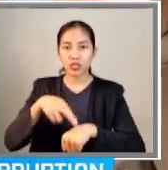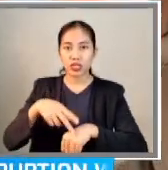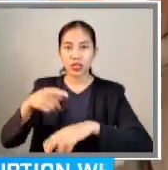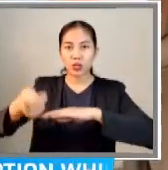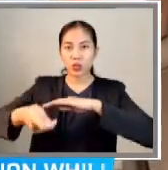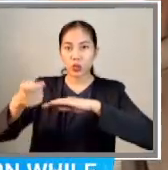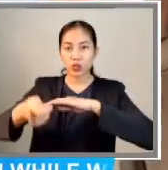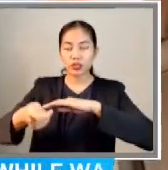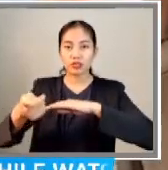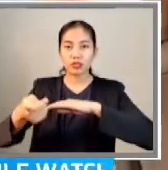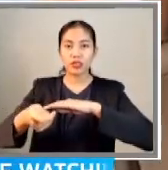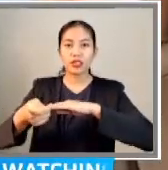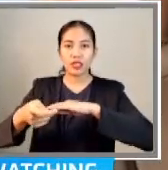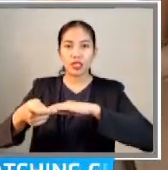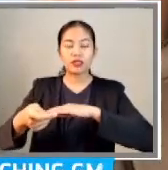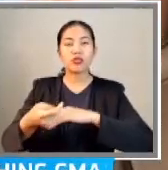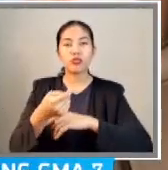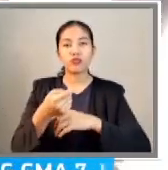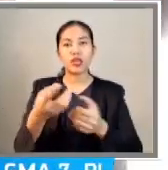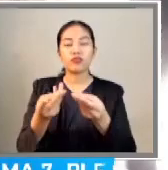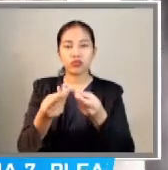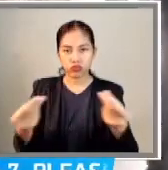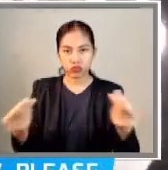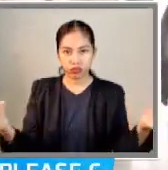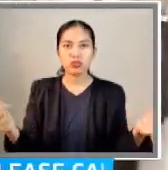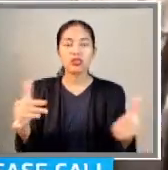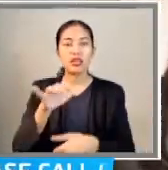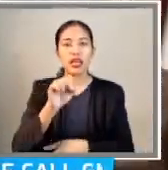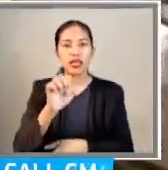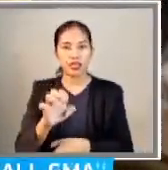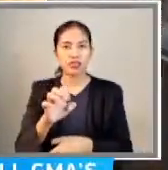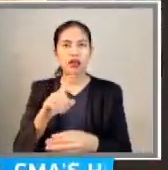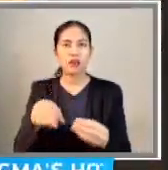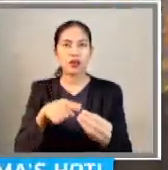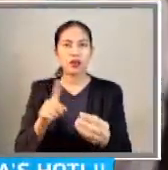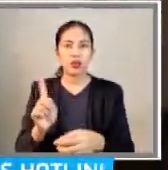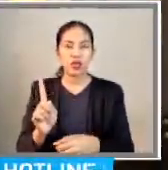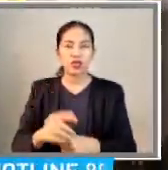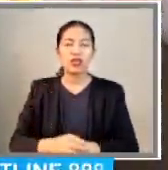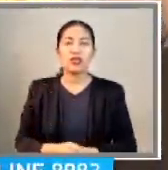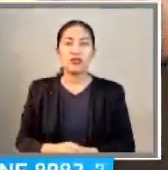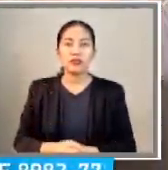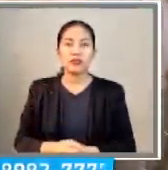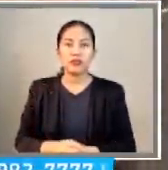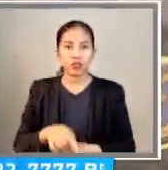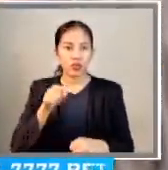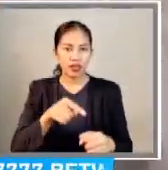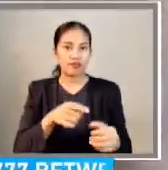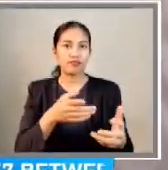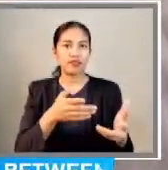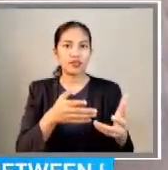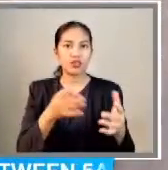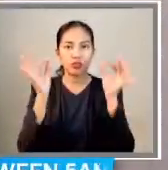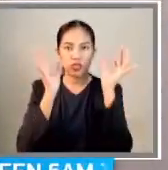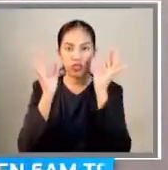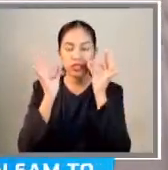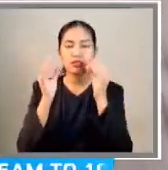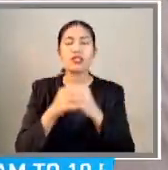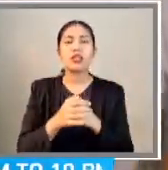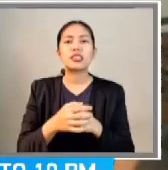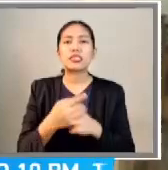sa kasong illegal possession of dangerous drugs. Not guilty ang verdict na ibinaba ni Judge Ricardo Moldes ng